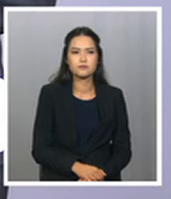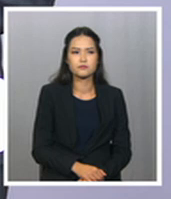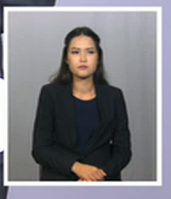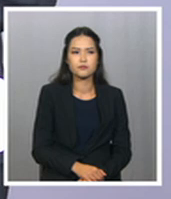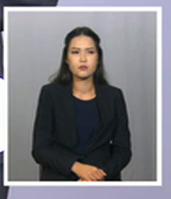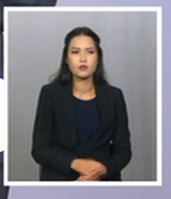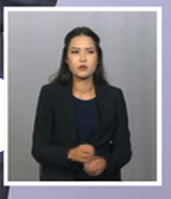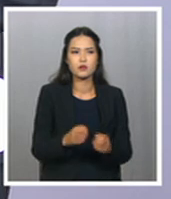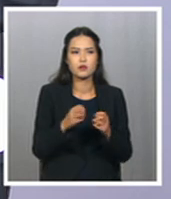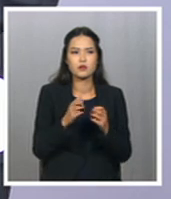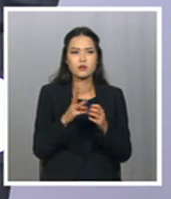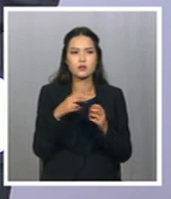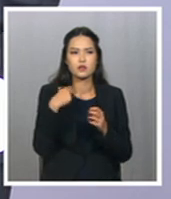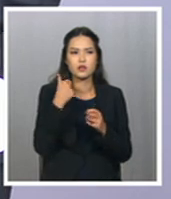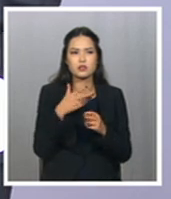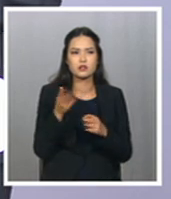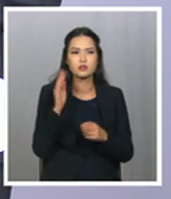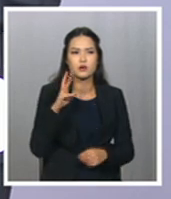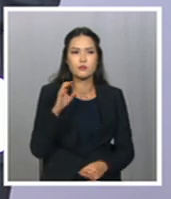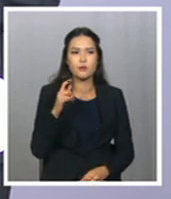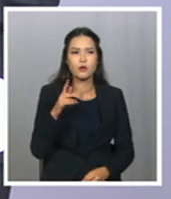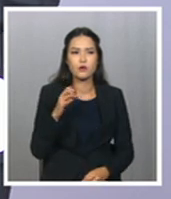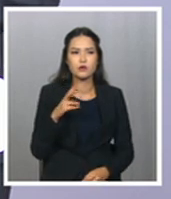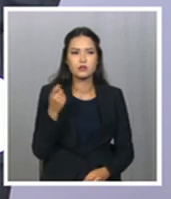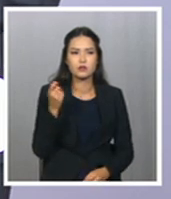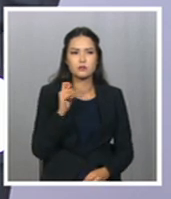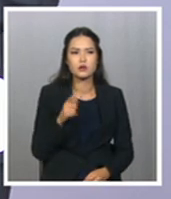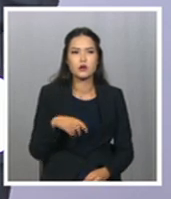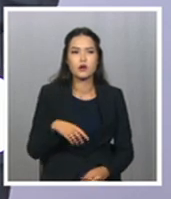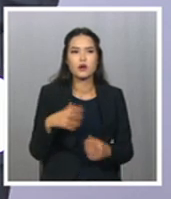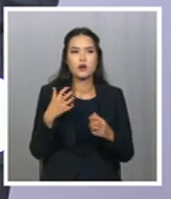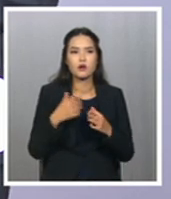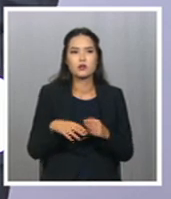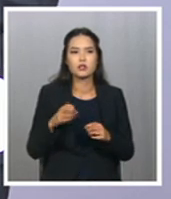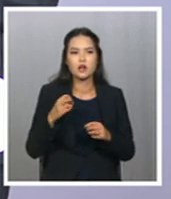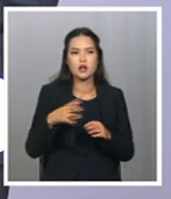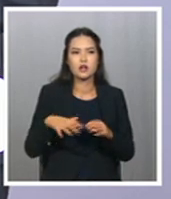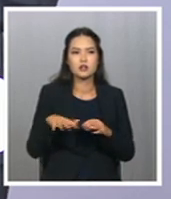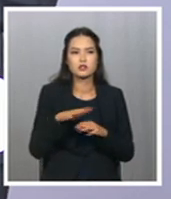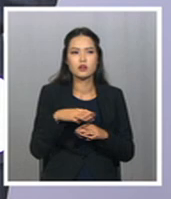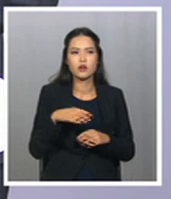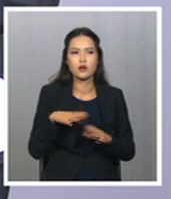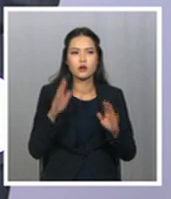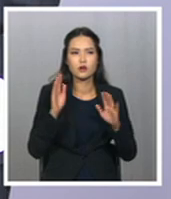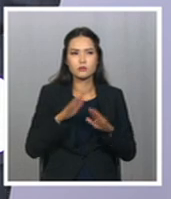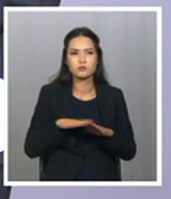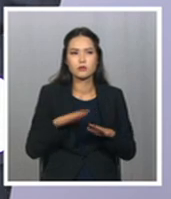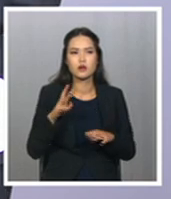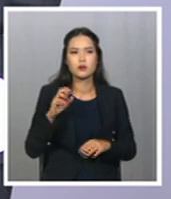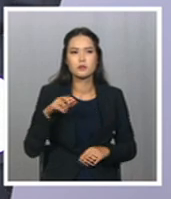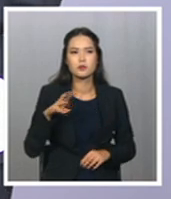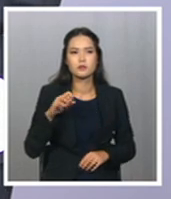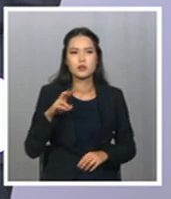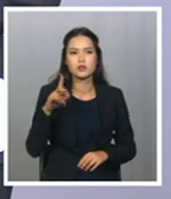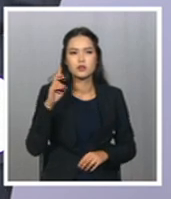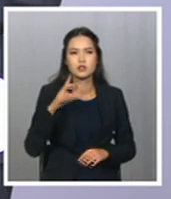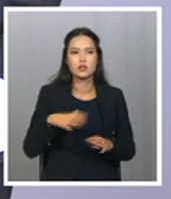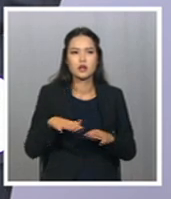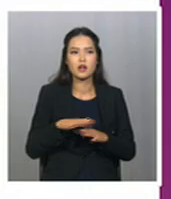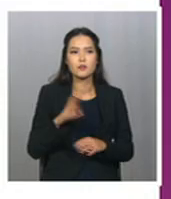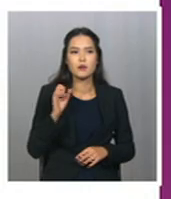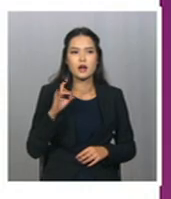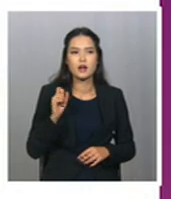XIII ғасырдағы моңғолдардың шапқыншылығы Орта Азия мемлекеттерін қиратып, араб халифатының құлауына әкелді.